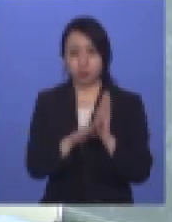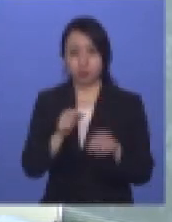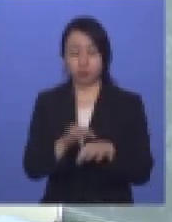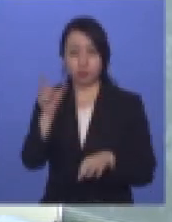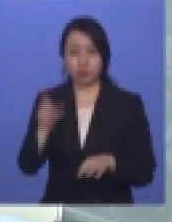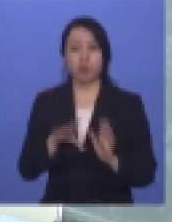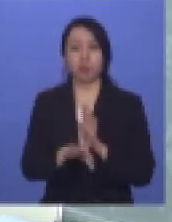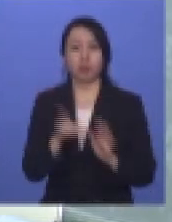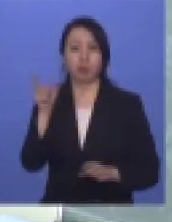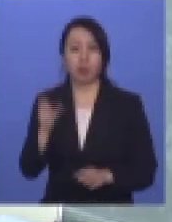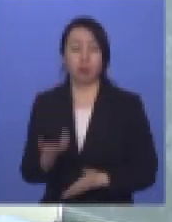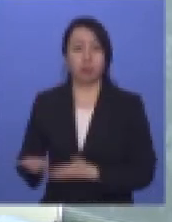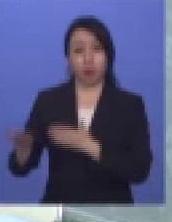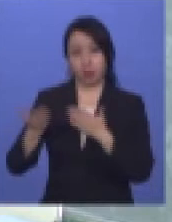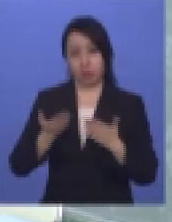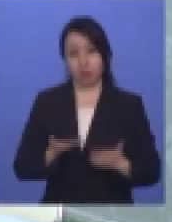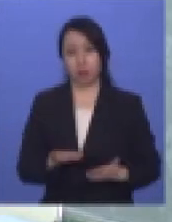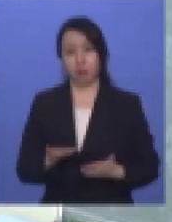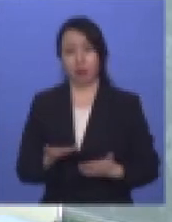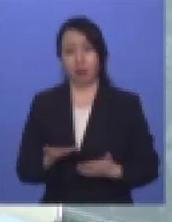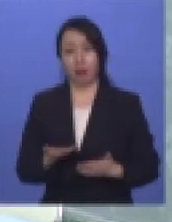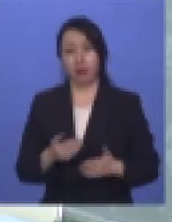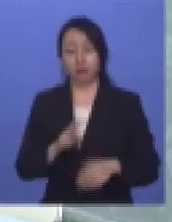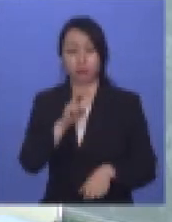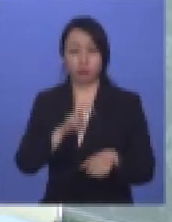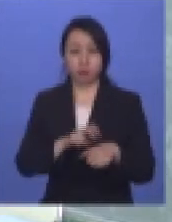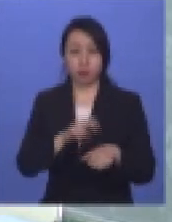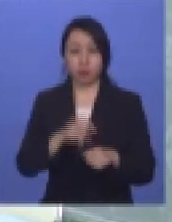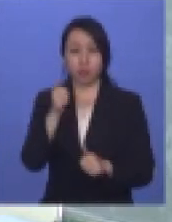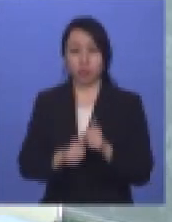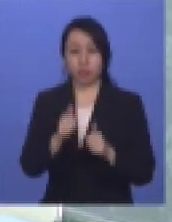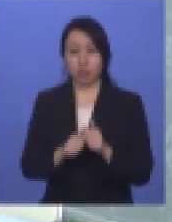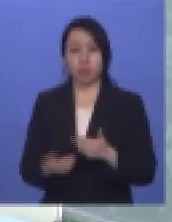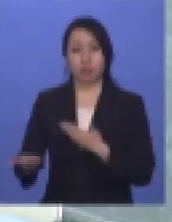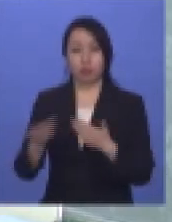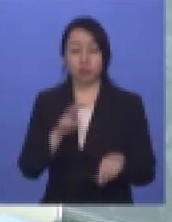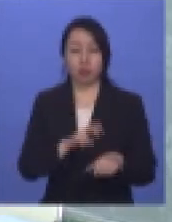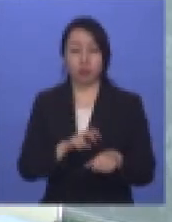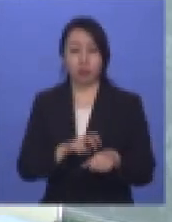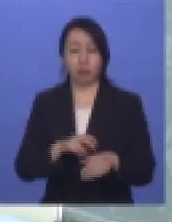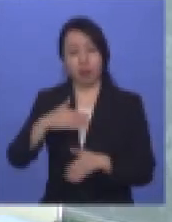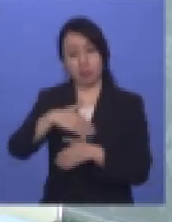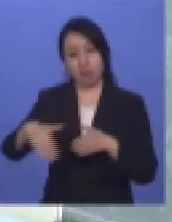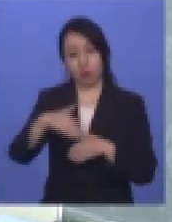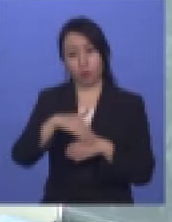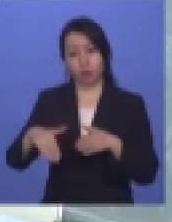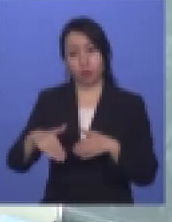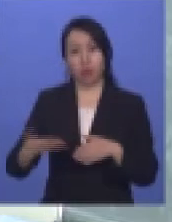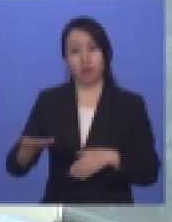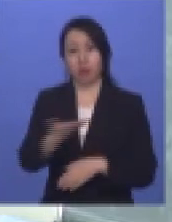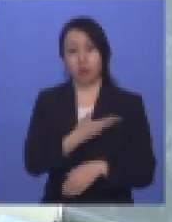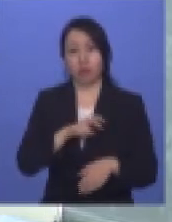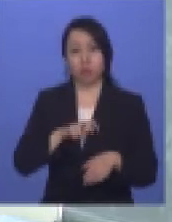выбираем пациентов, приглашаем их, приглашаем доктора, мы часто приглашаем докторов зарубежья, и наши